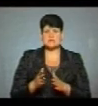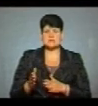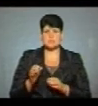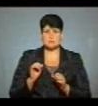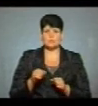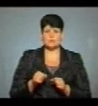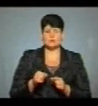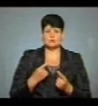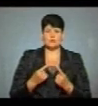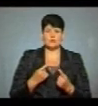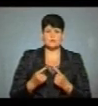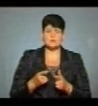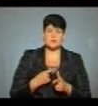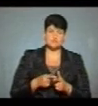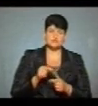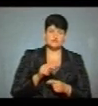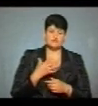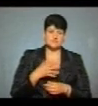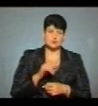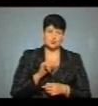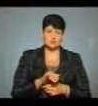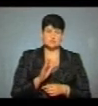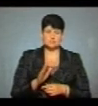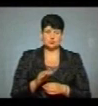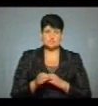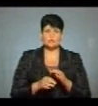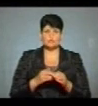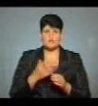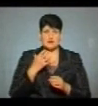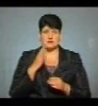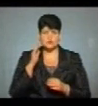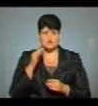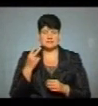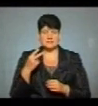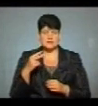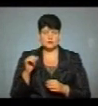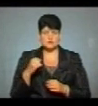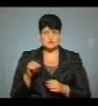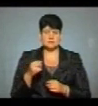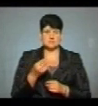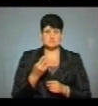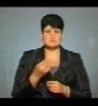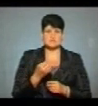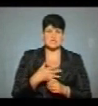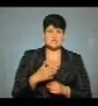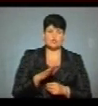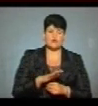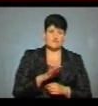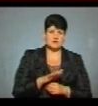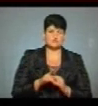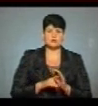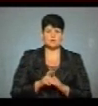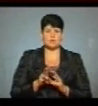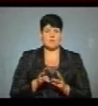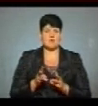можемо говорити. Або тоді вже в них буде цілодобова гаряча вода з 20 серпня чи з 15 вересня, чи від початку